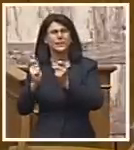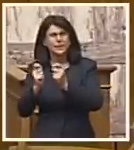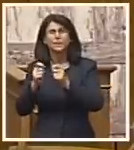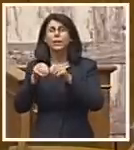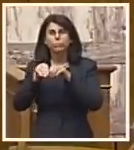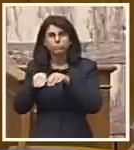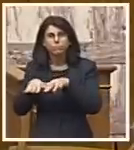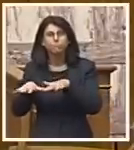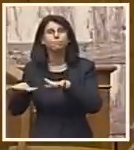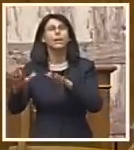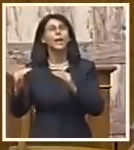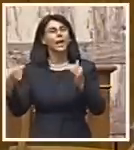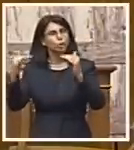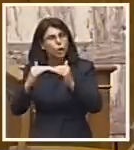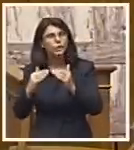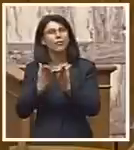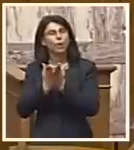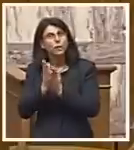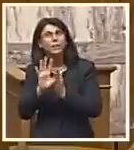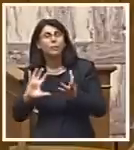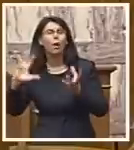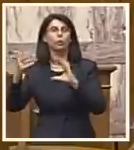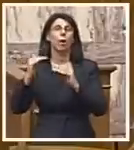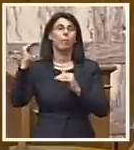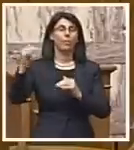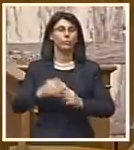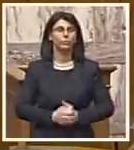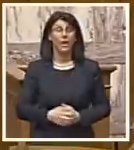και σε ευρωπαϊκό επίπεδο. Και